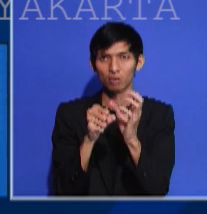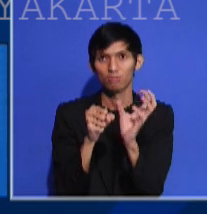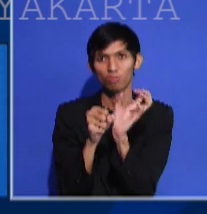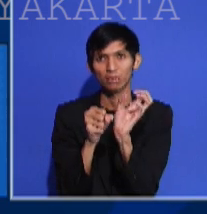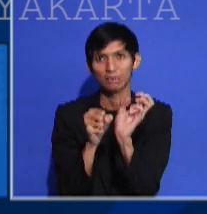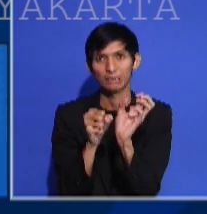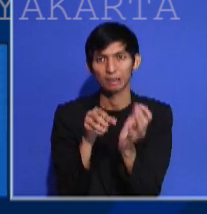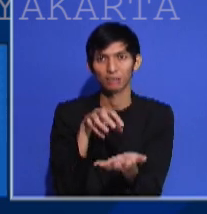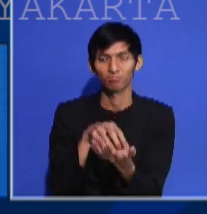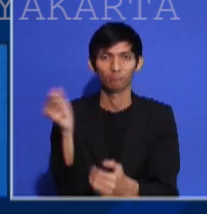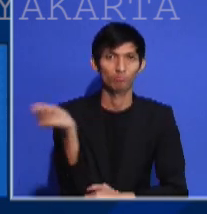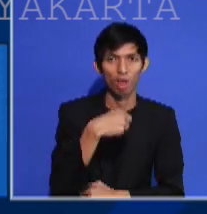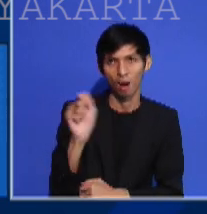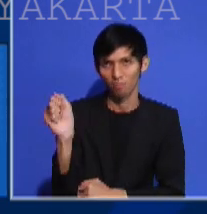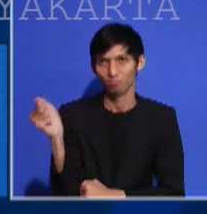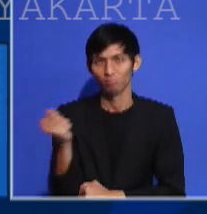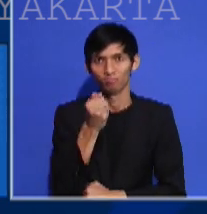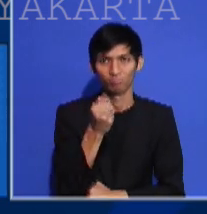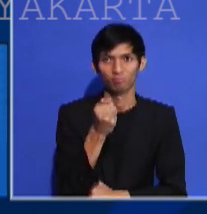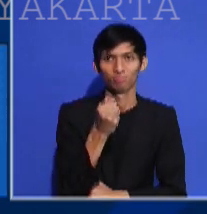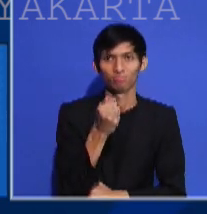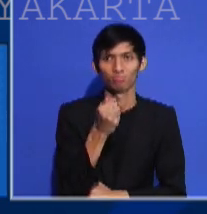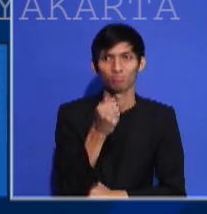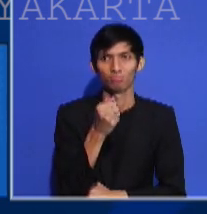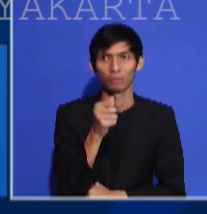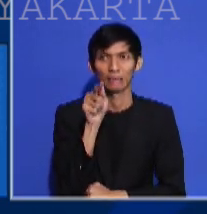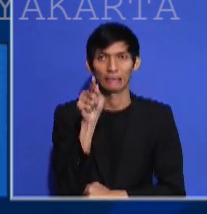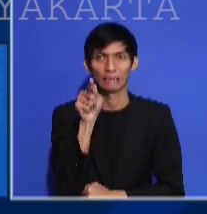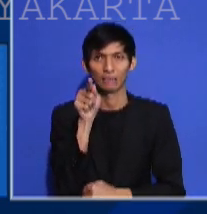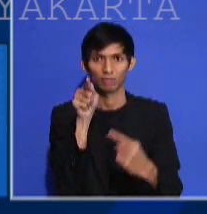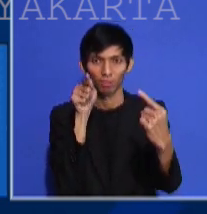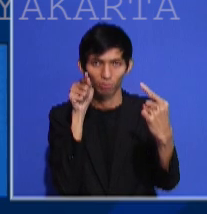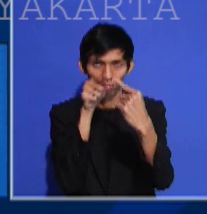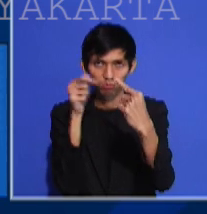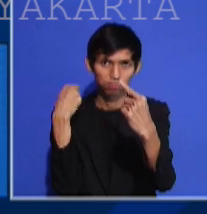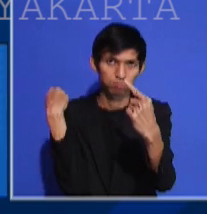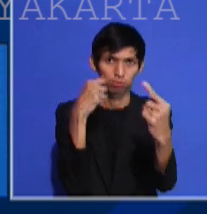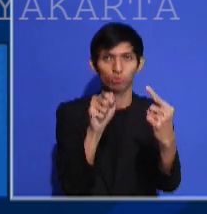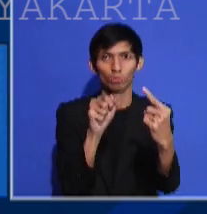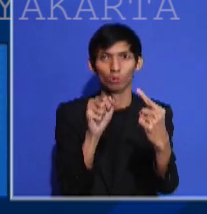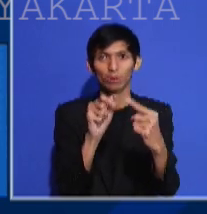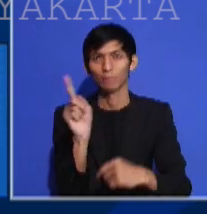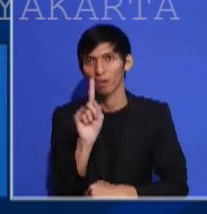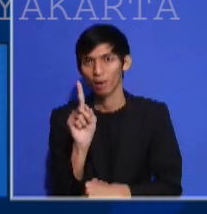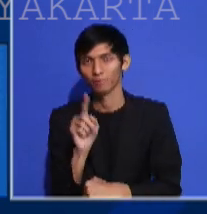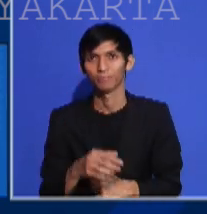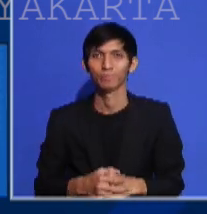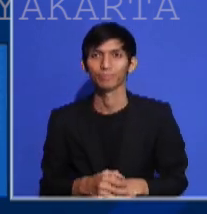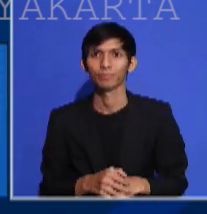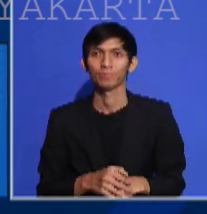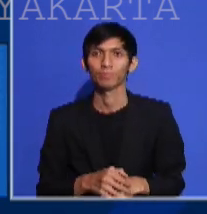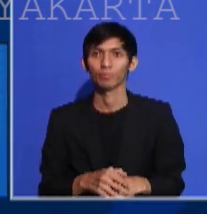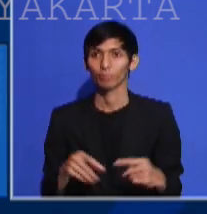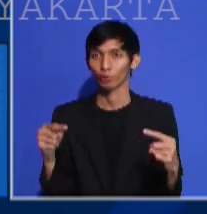penempatan bola dan titik mana yang kamu harus bisa kuasai seperti itu oke Konita eh berkaitan dengan